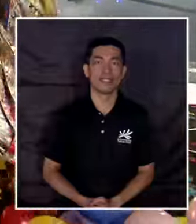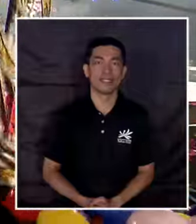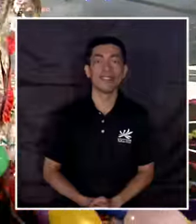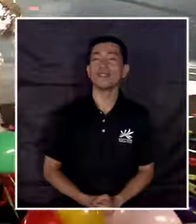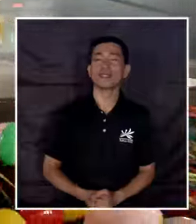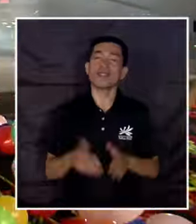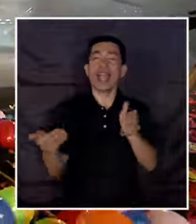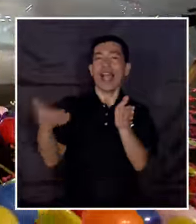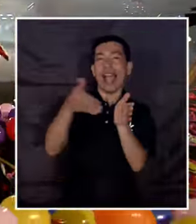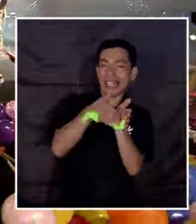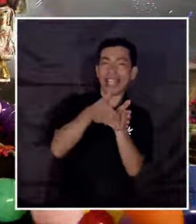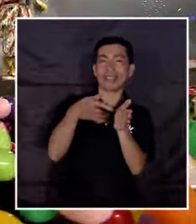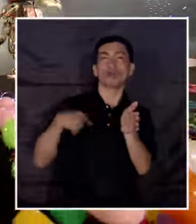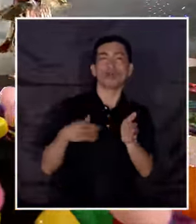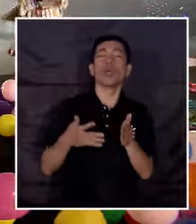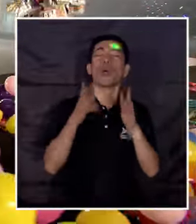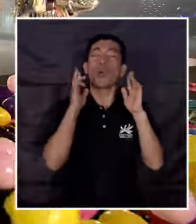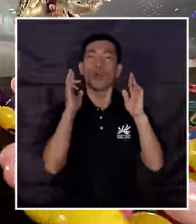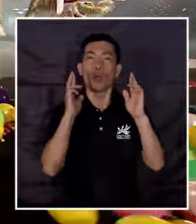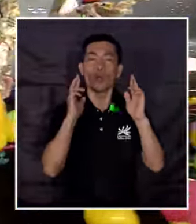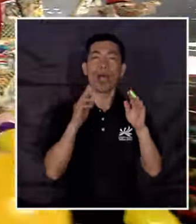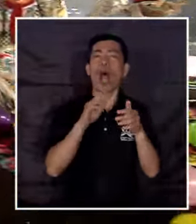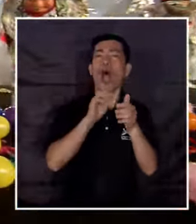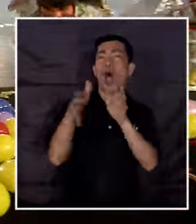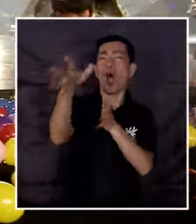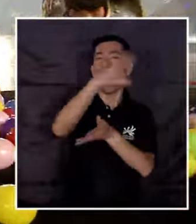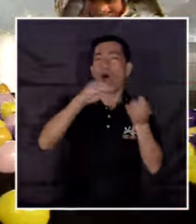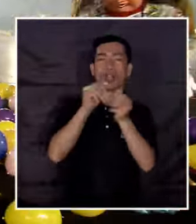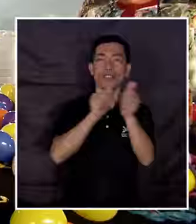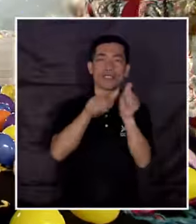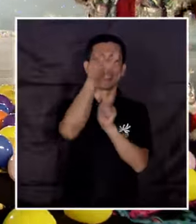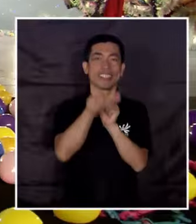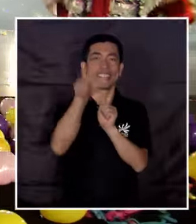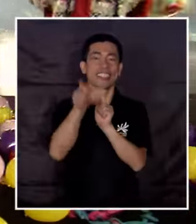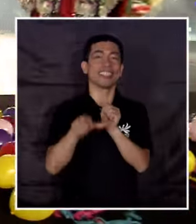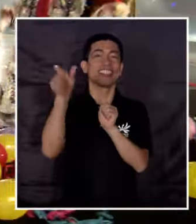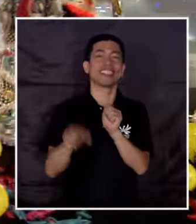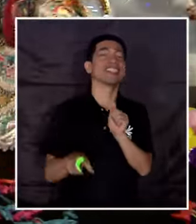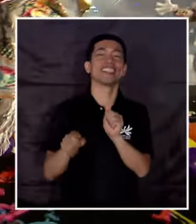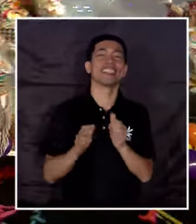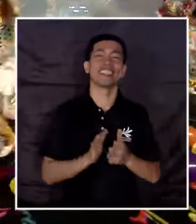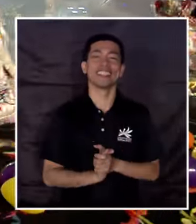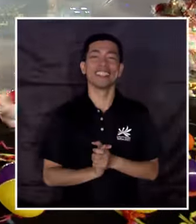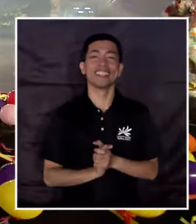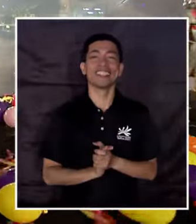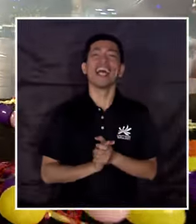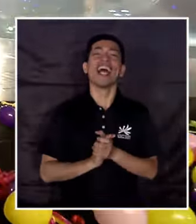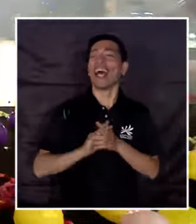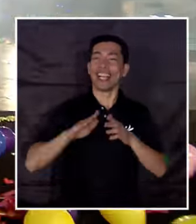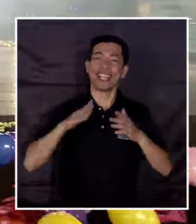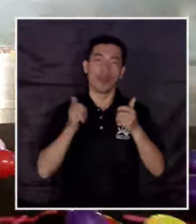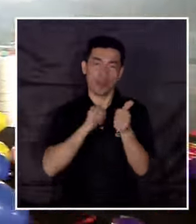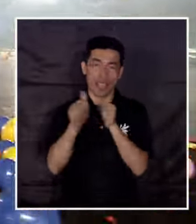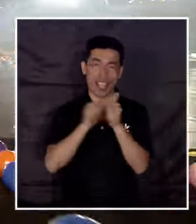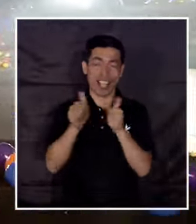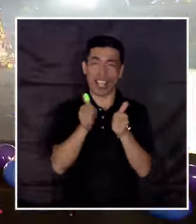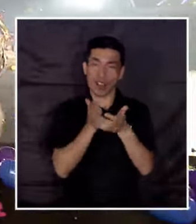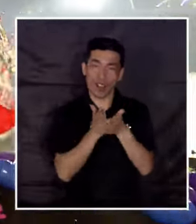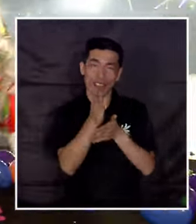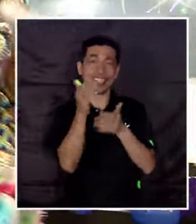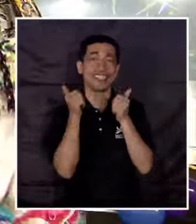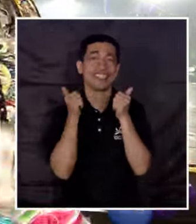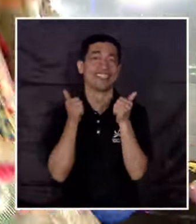再次祝福所有的选手们 旗开得胜，再创佳绩。Good